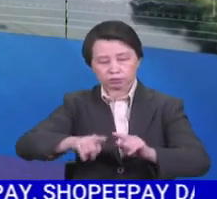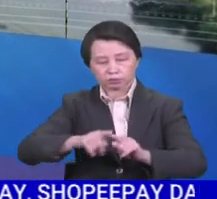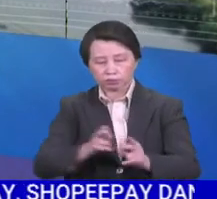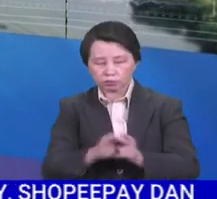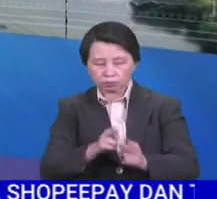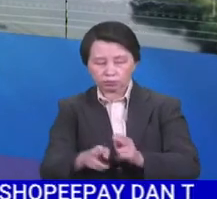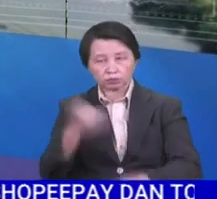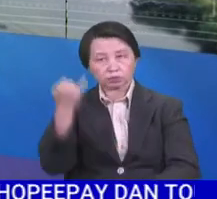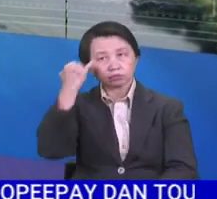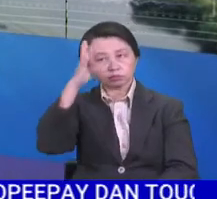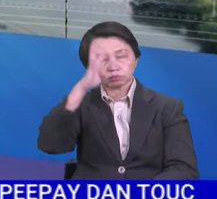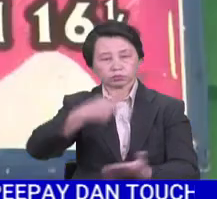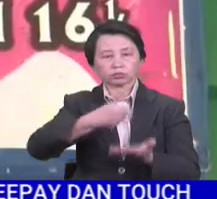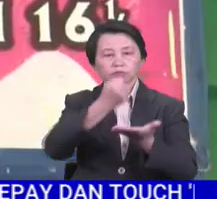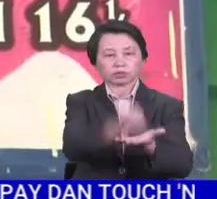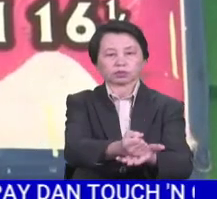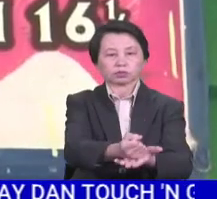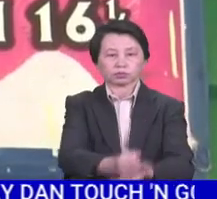dan